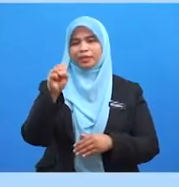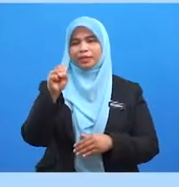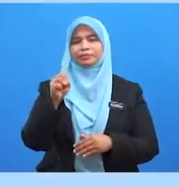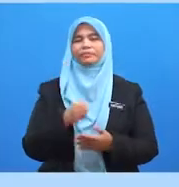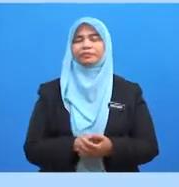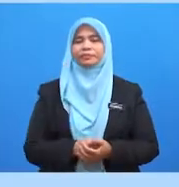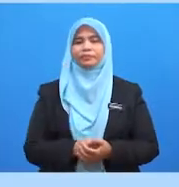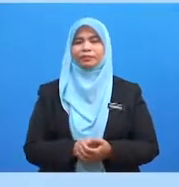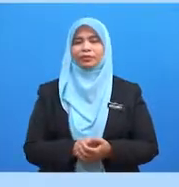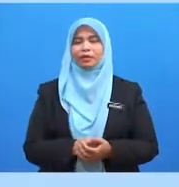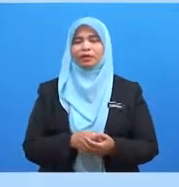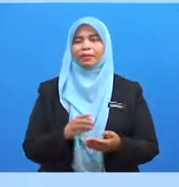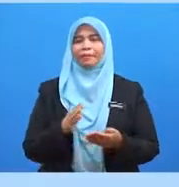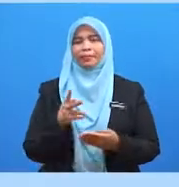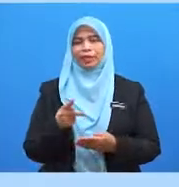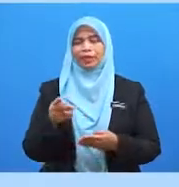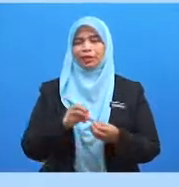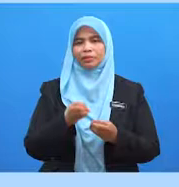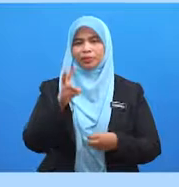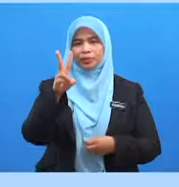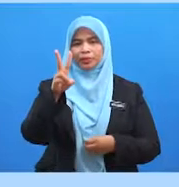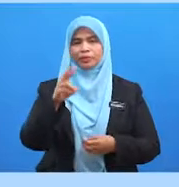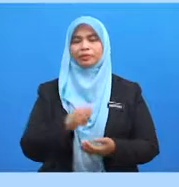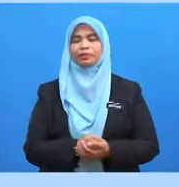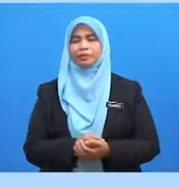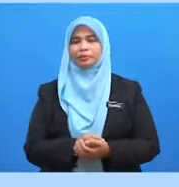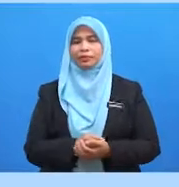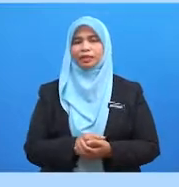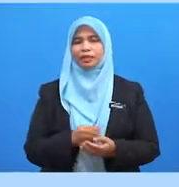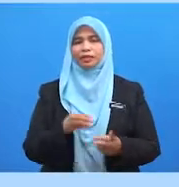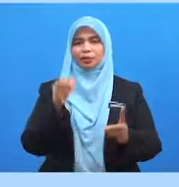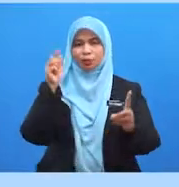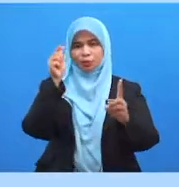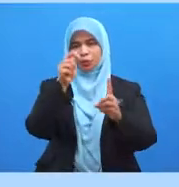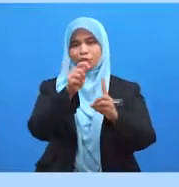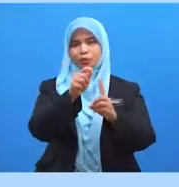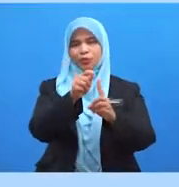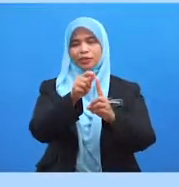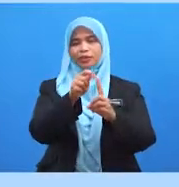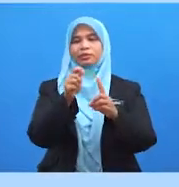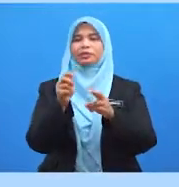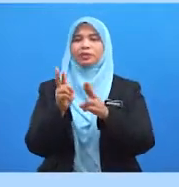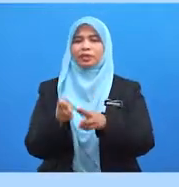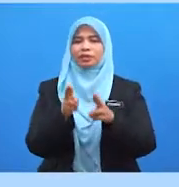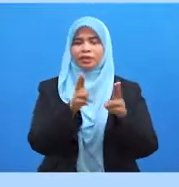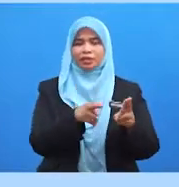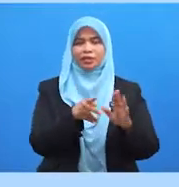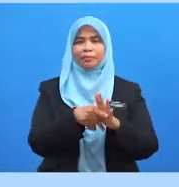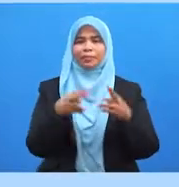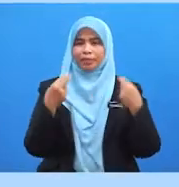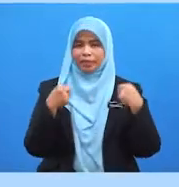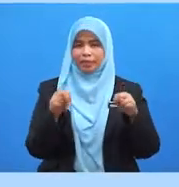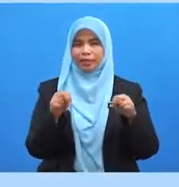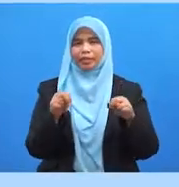Perkara yang kedua dalam format rancangan perniagaan ialah pengenalan, iaitu tujuan